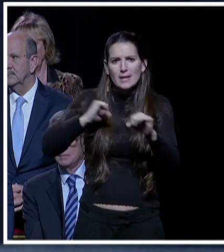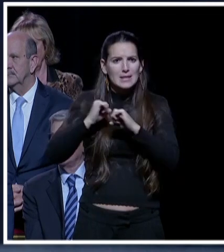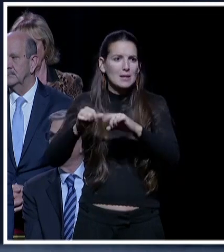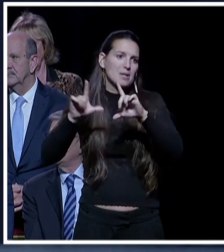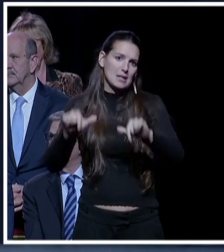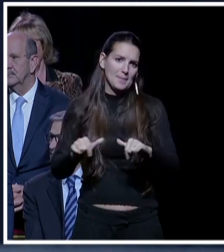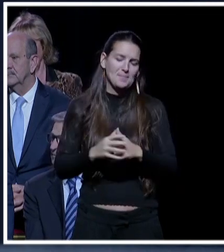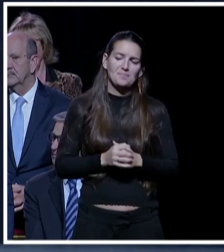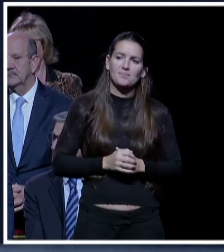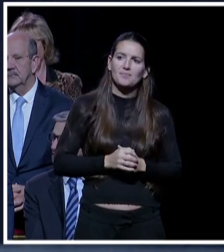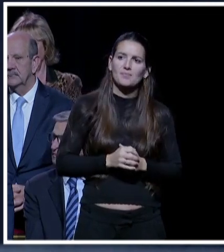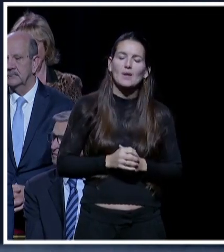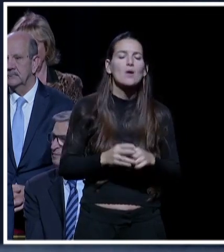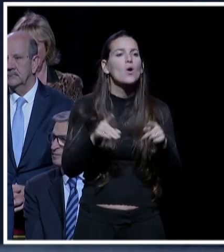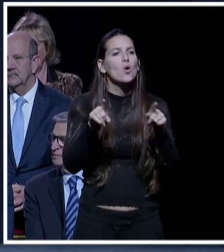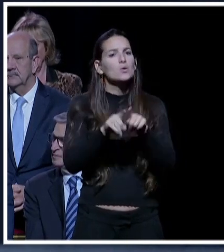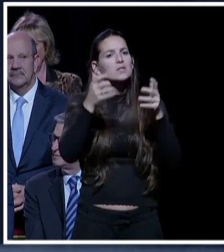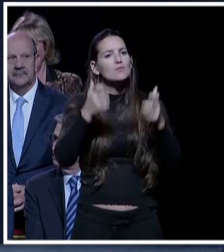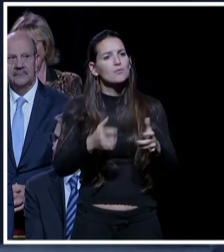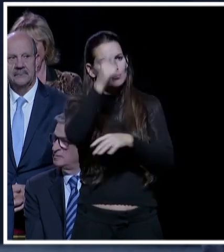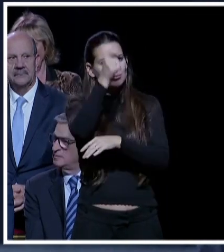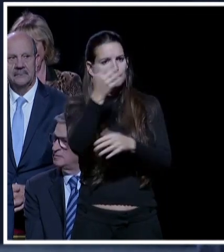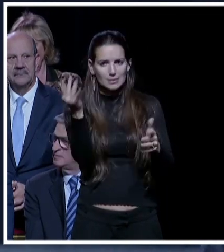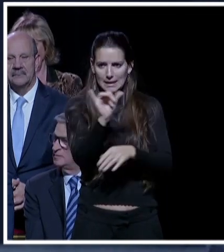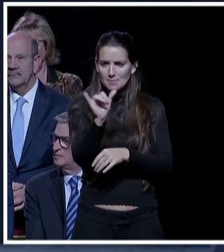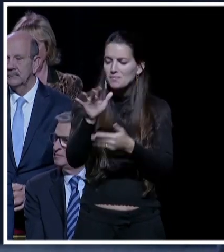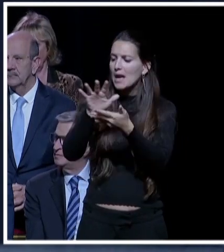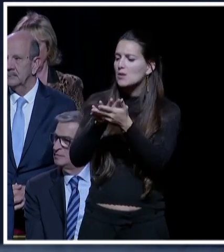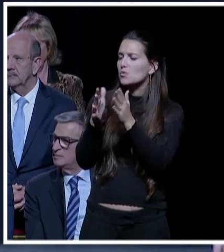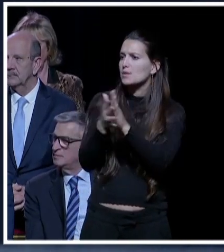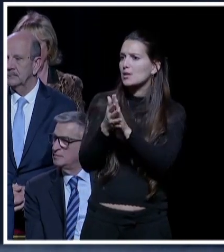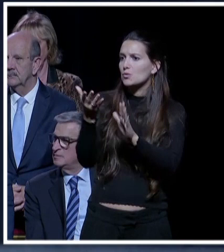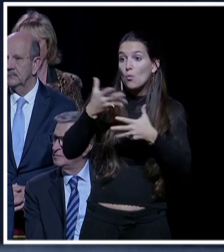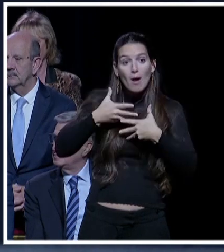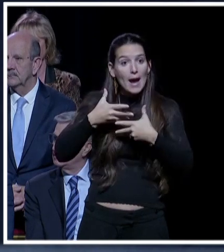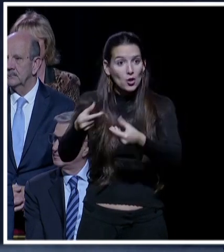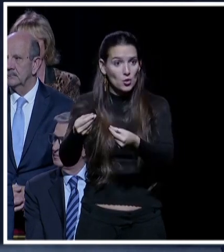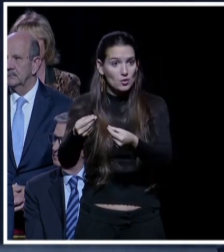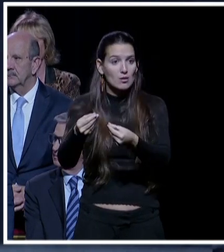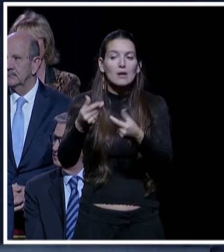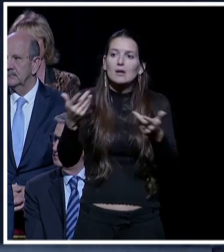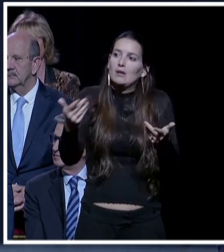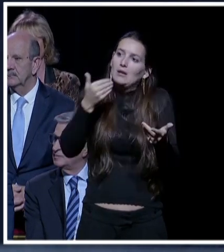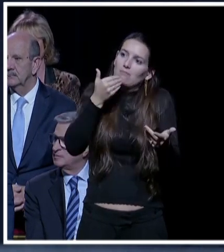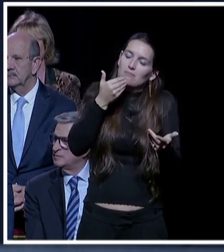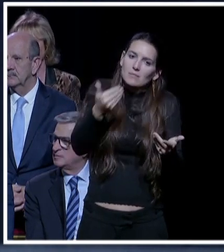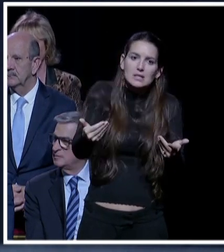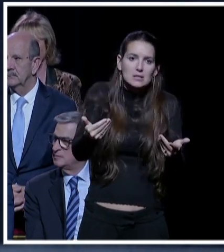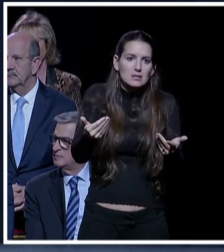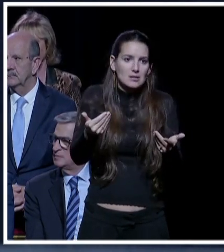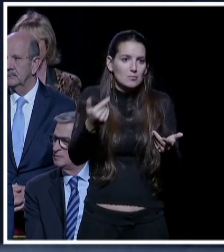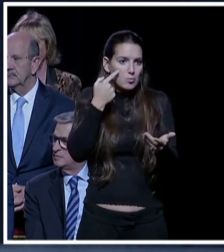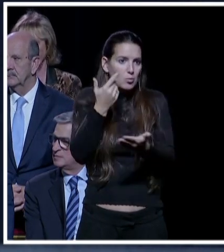Je voudrais saluer aussi les associations qui nous ont accueillis et les remercier tout